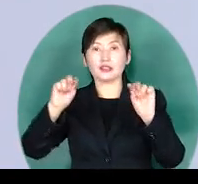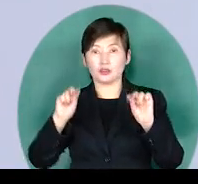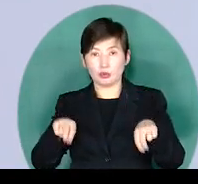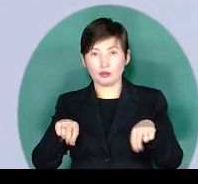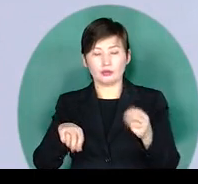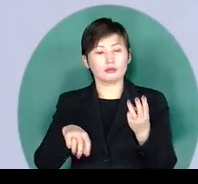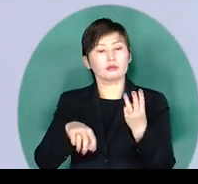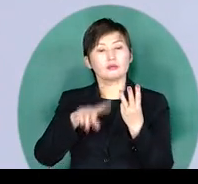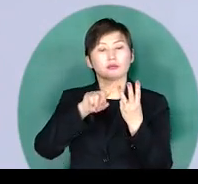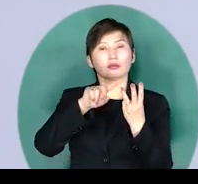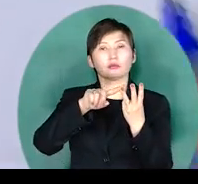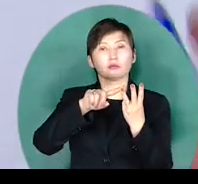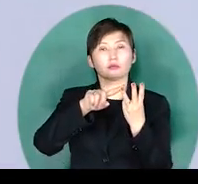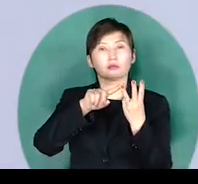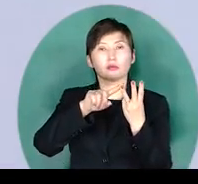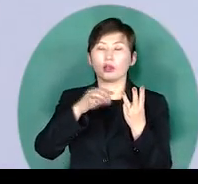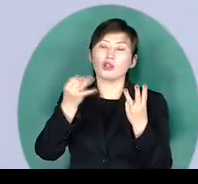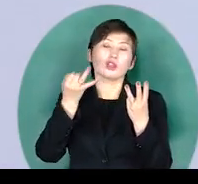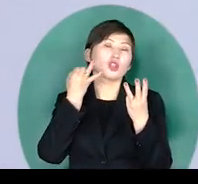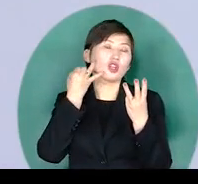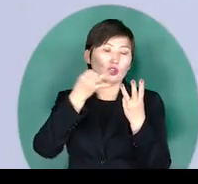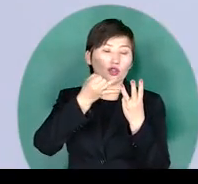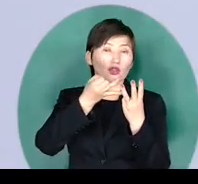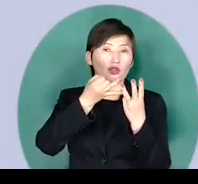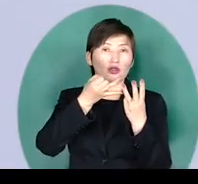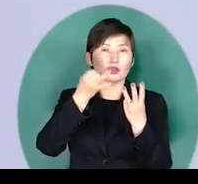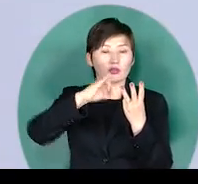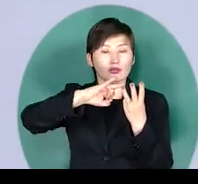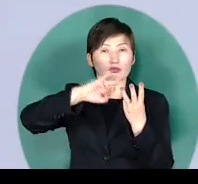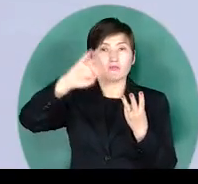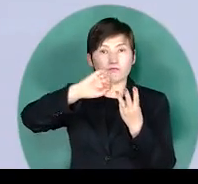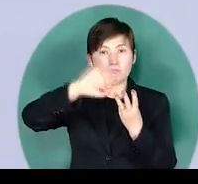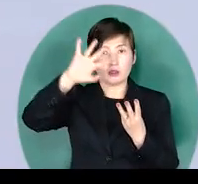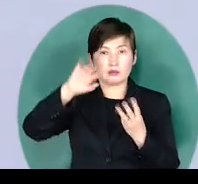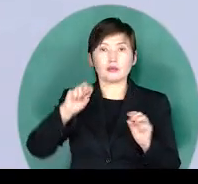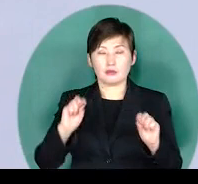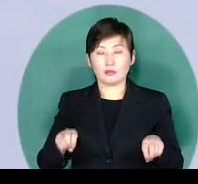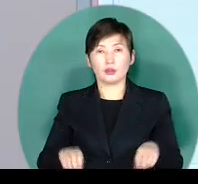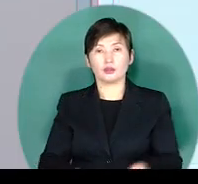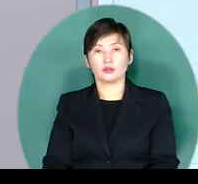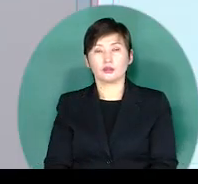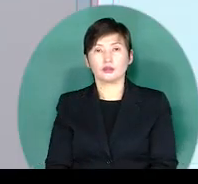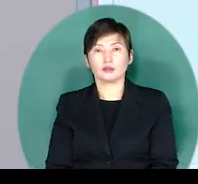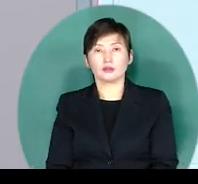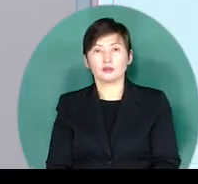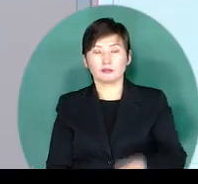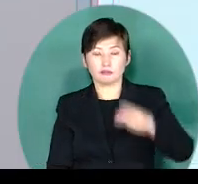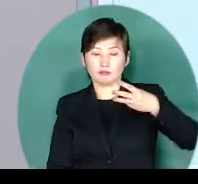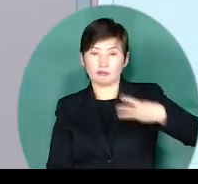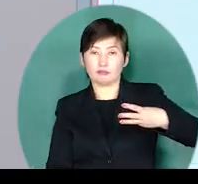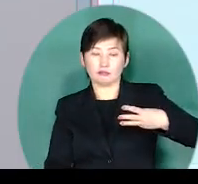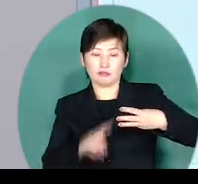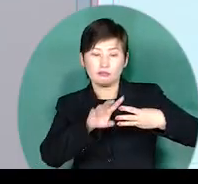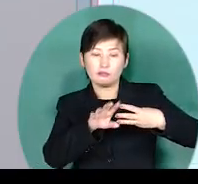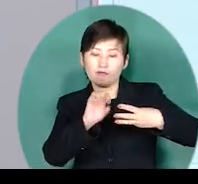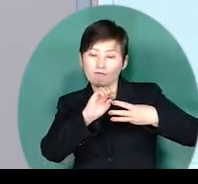30 гэж бичнэ, тийм ээ? 1-ийн орон дээр хэд байна уу? 7 байгаа учраас 7. Ингээ бичгэнэ гэсэн үг. Хэрэ ингэж бичих юм. Ингэж бичих